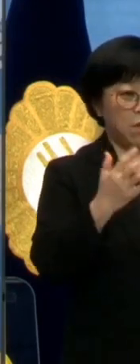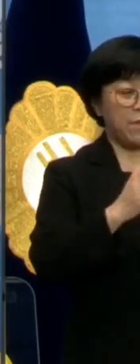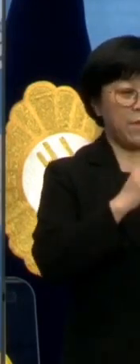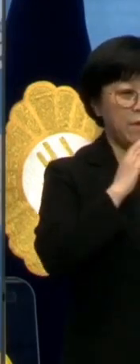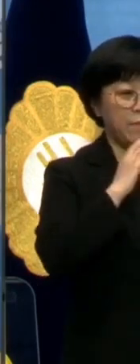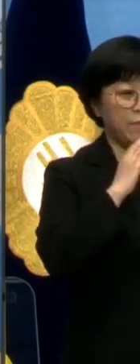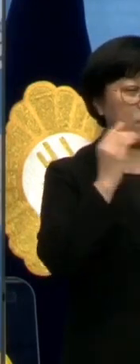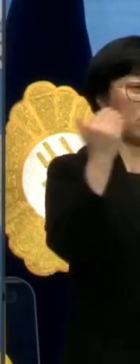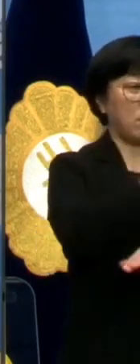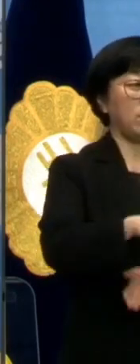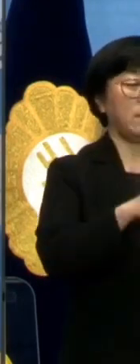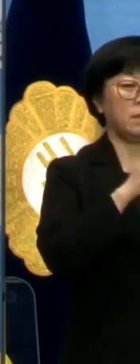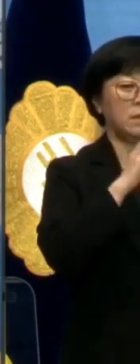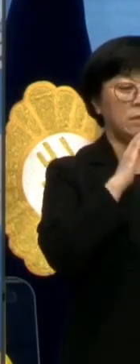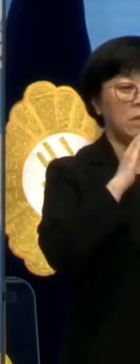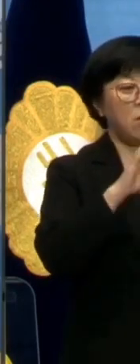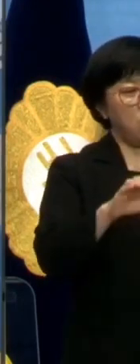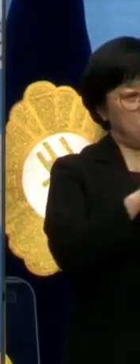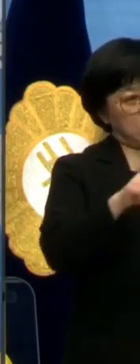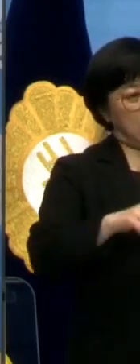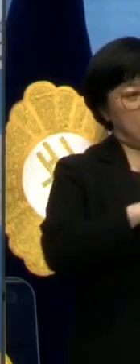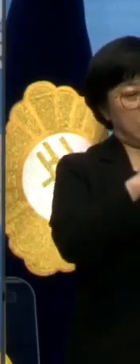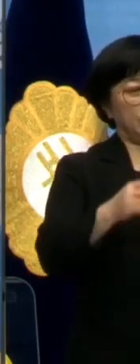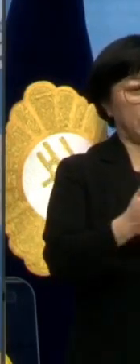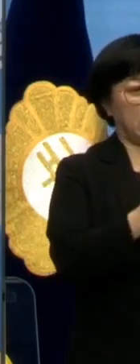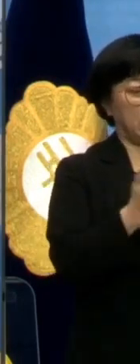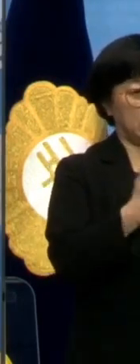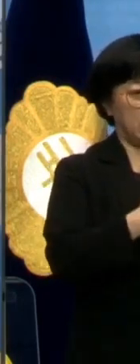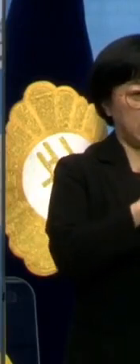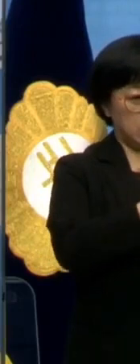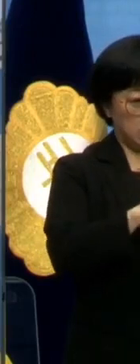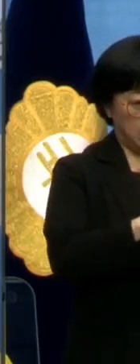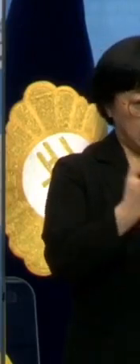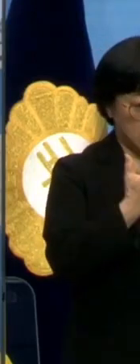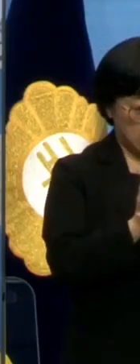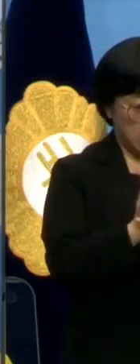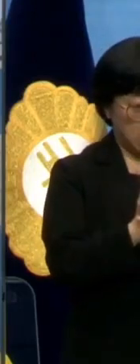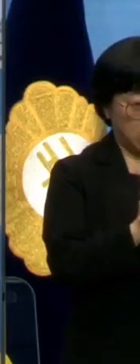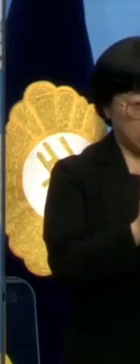기자회견으로 예정됐었지만은 코로나 상황으로 서면 기자회견문으로